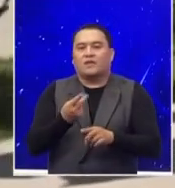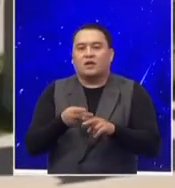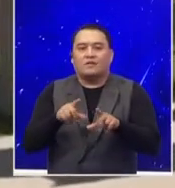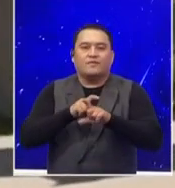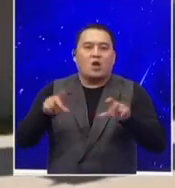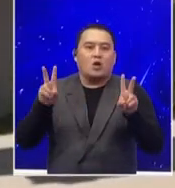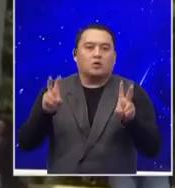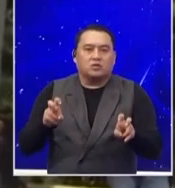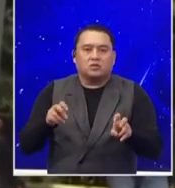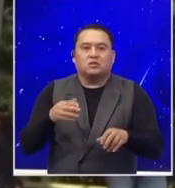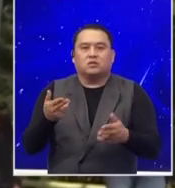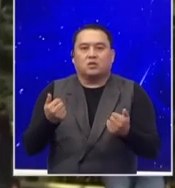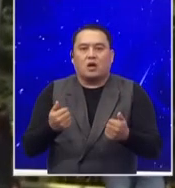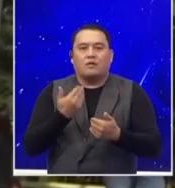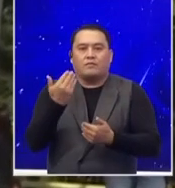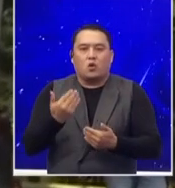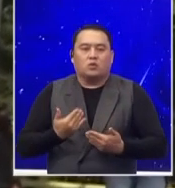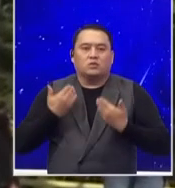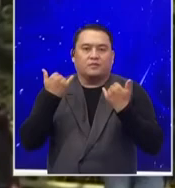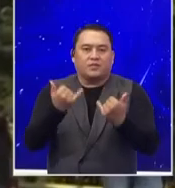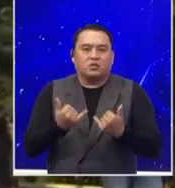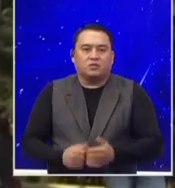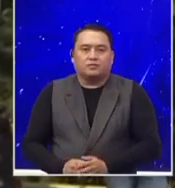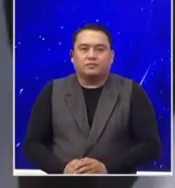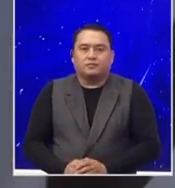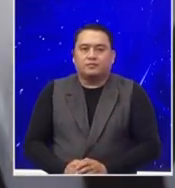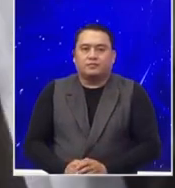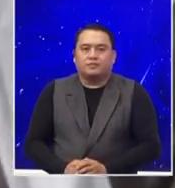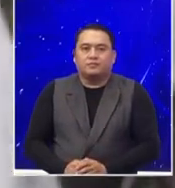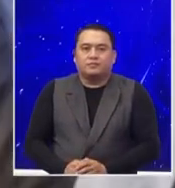транспаранты с надписями «Да благословит Бог Трампа».